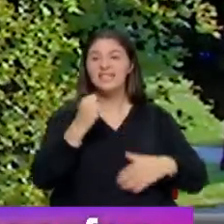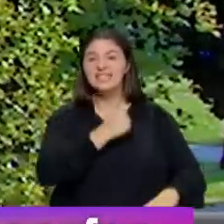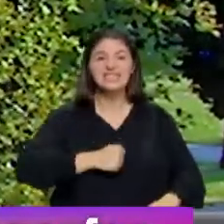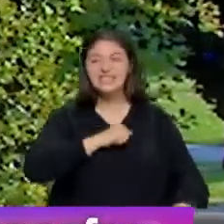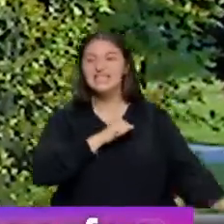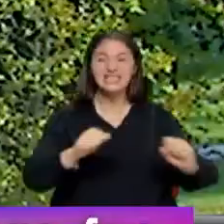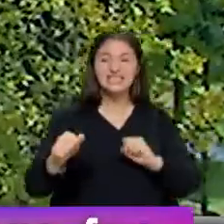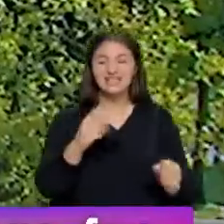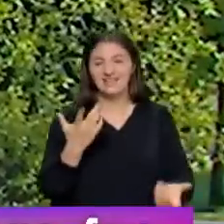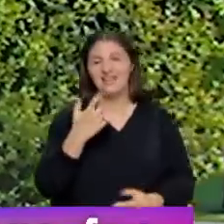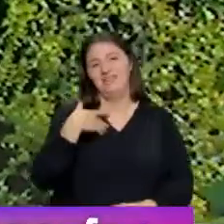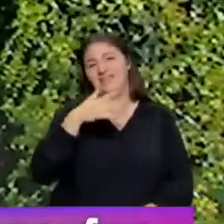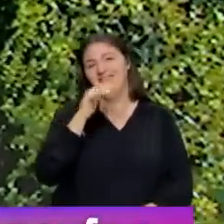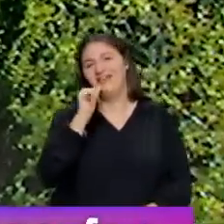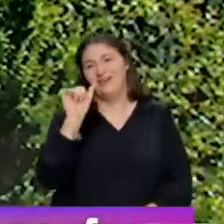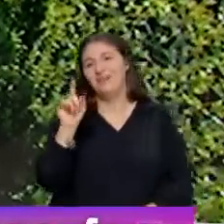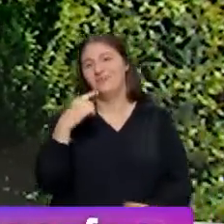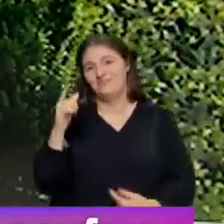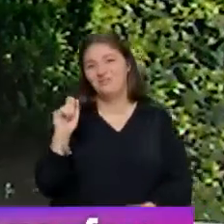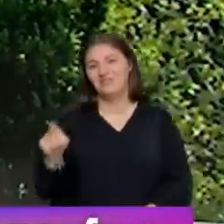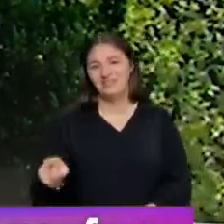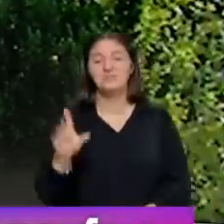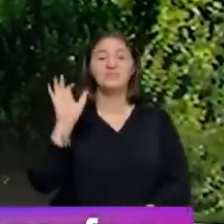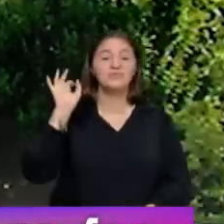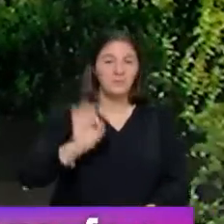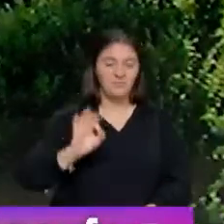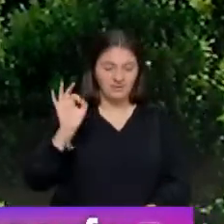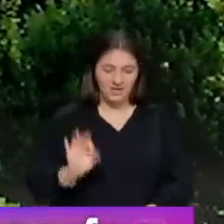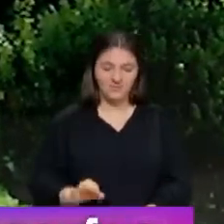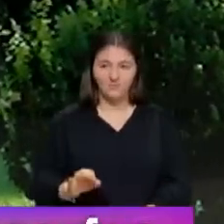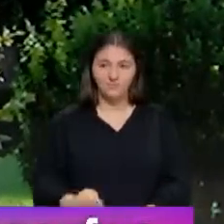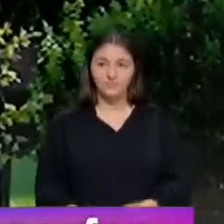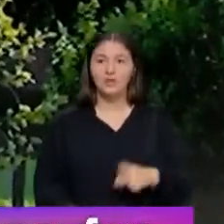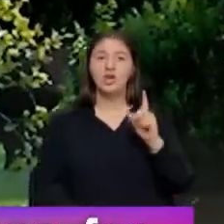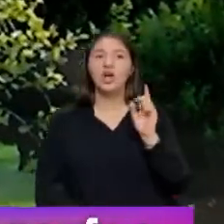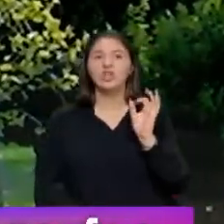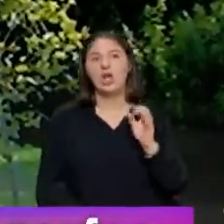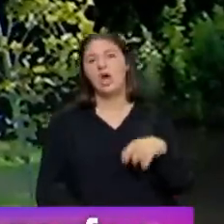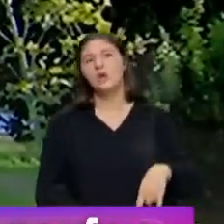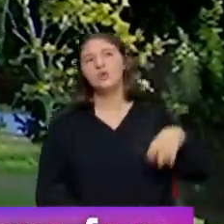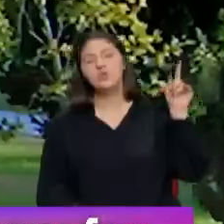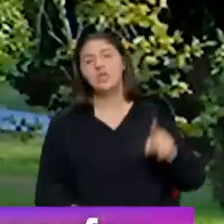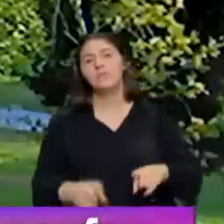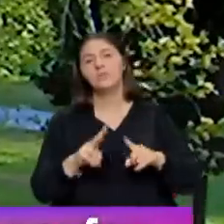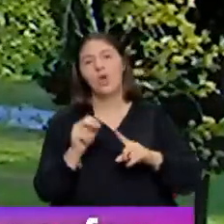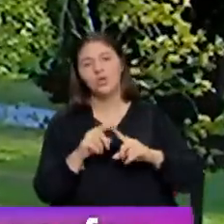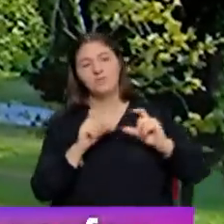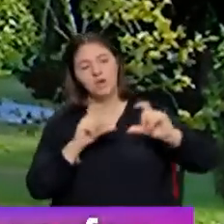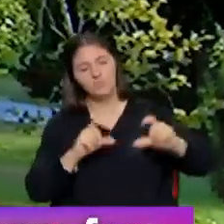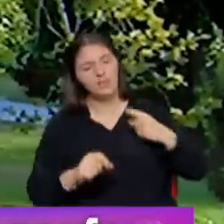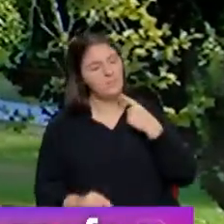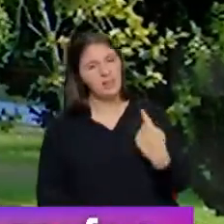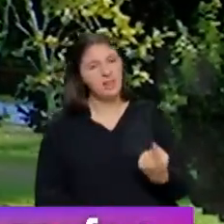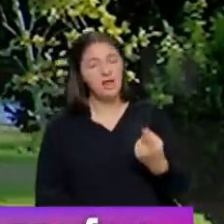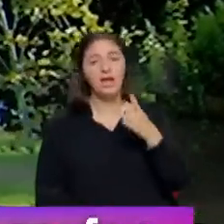İsyan ettin diye Deniz abi ile konuşacağız şimdi şöyle Gündem notları Gündem başlıkları